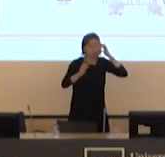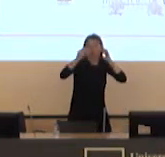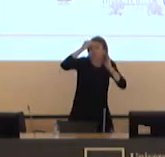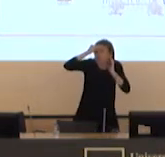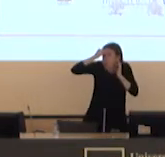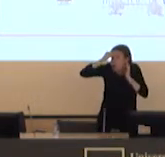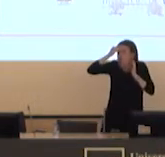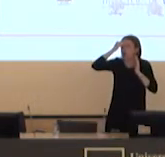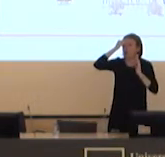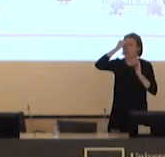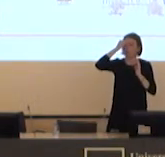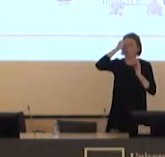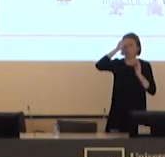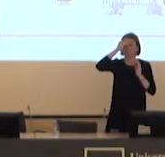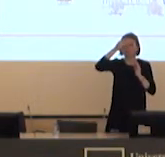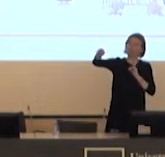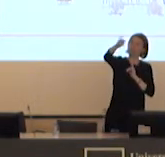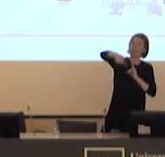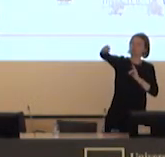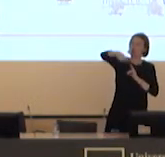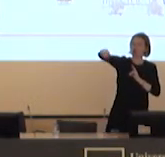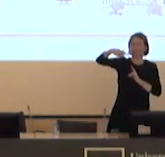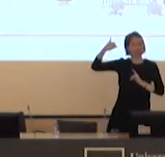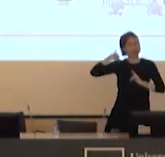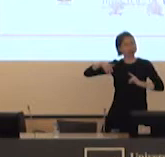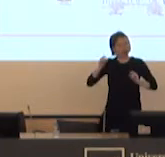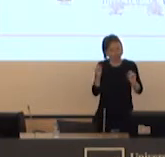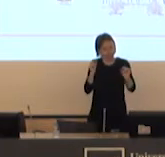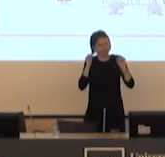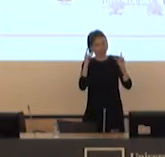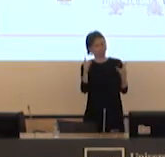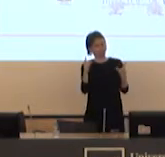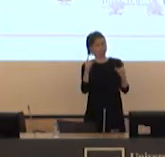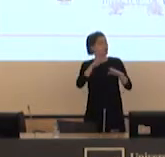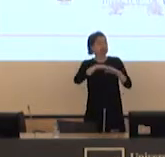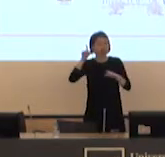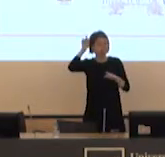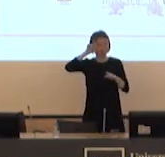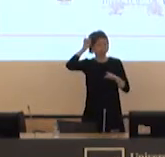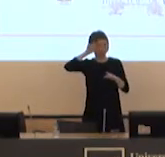ja gairebé acabat, jo imagino que vosaltres...